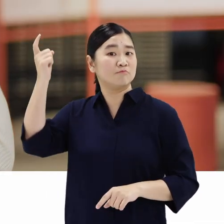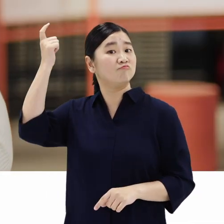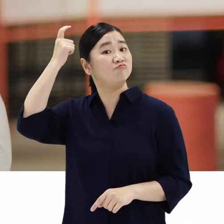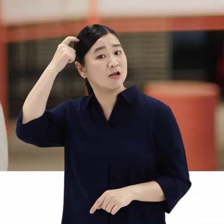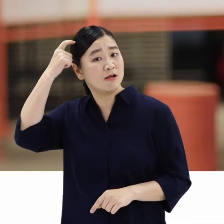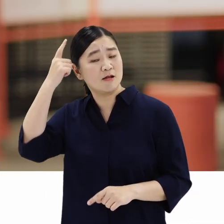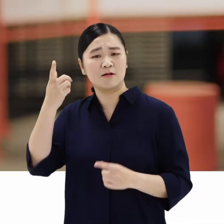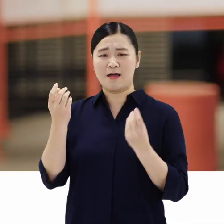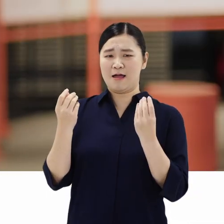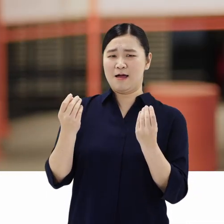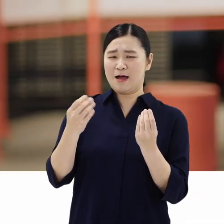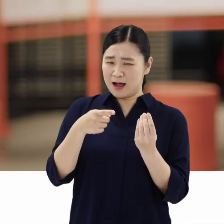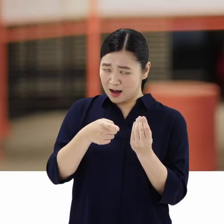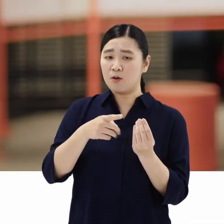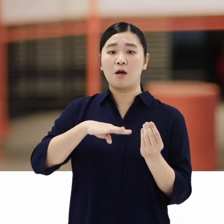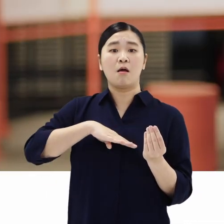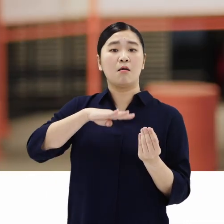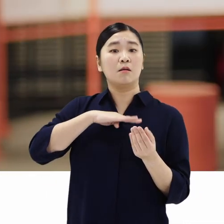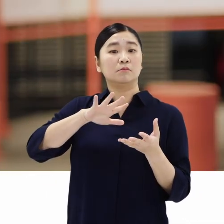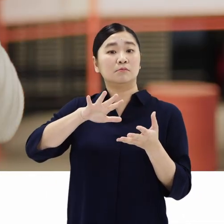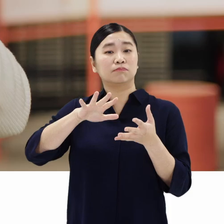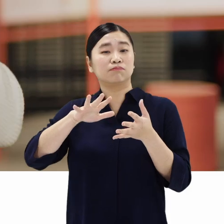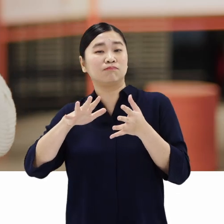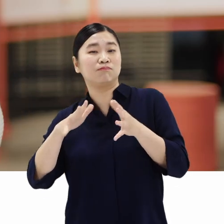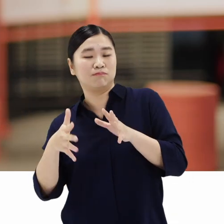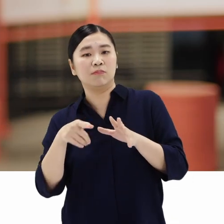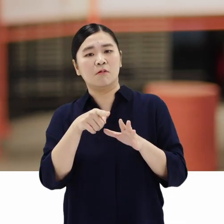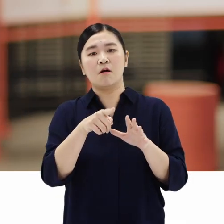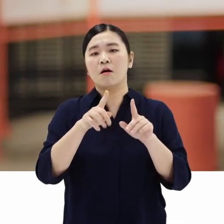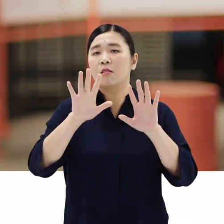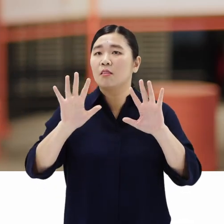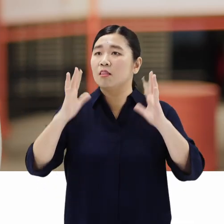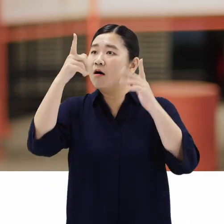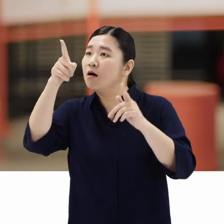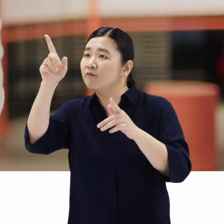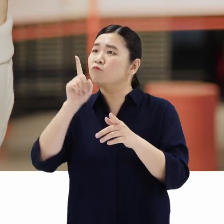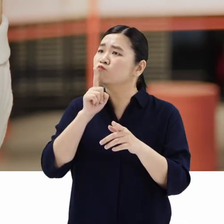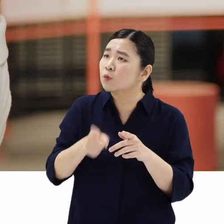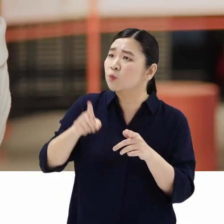変化を体験できるみたいよ。